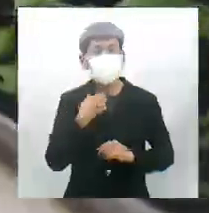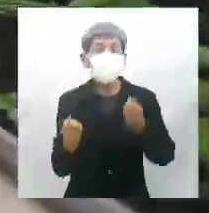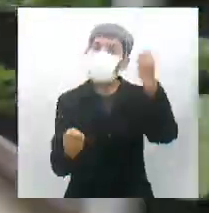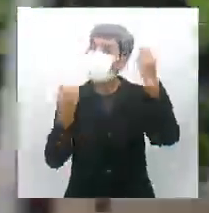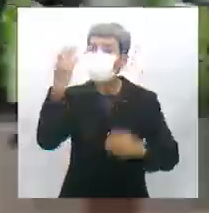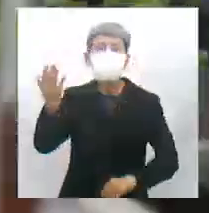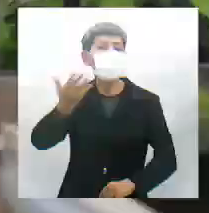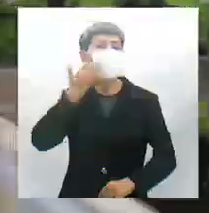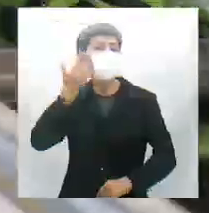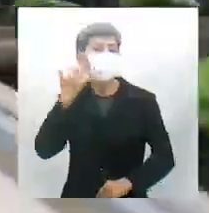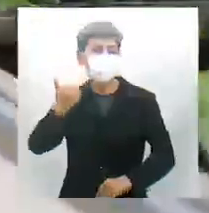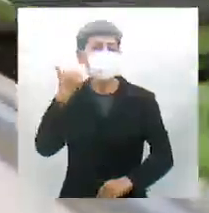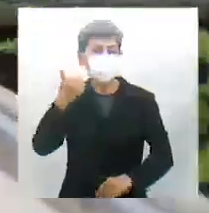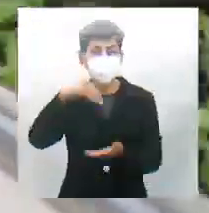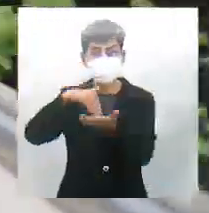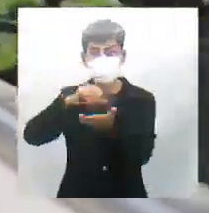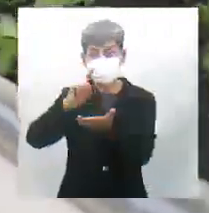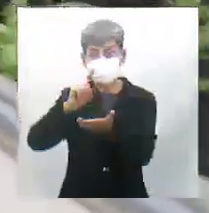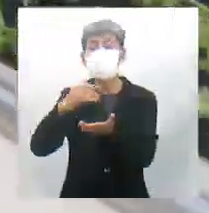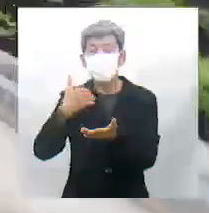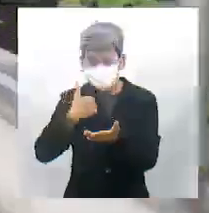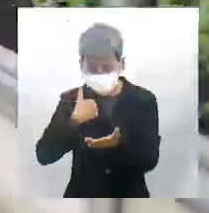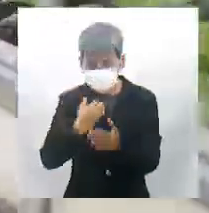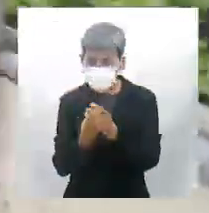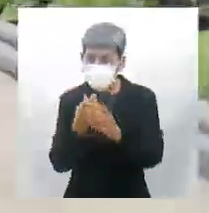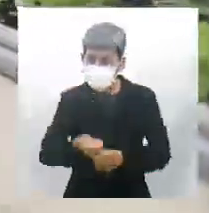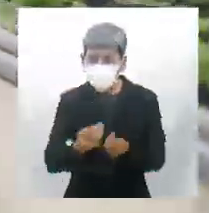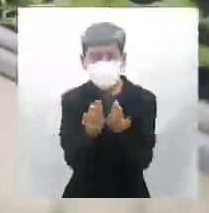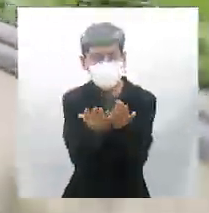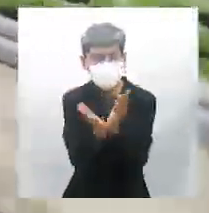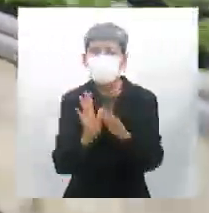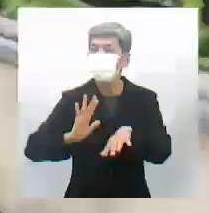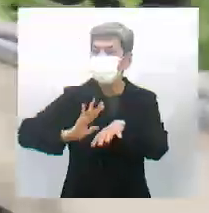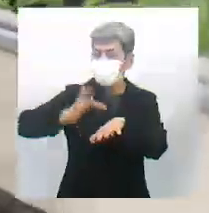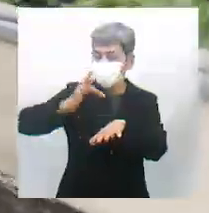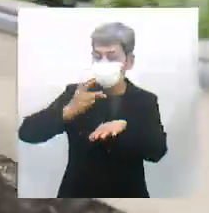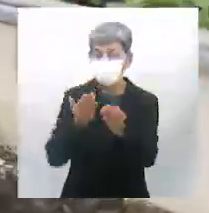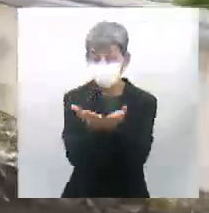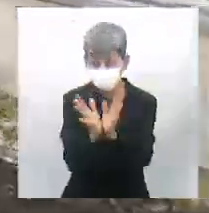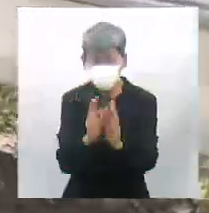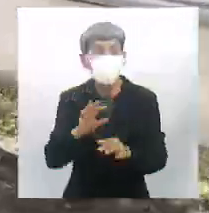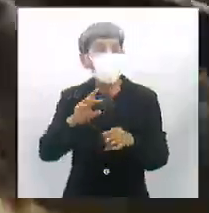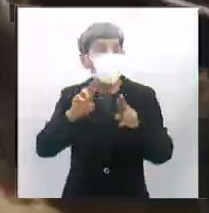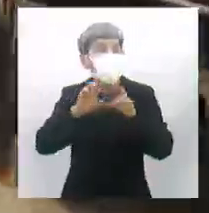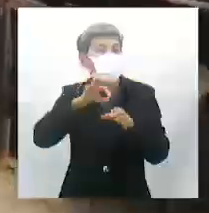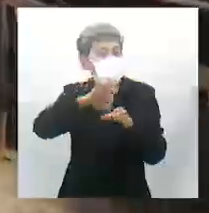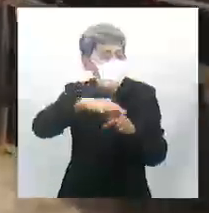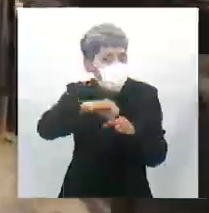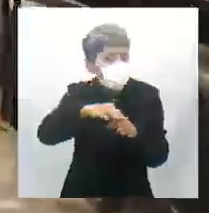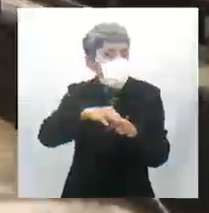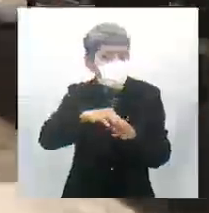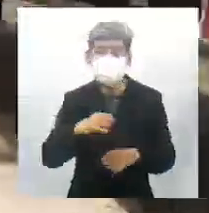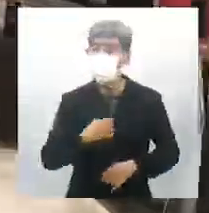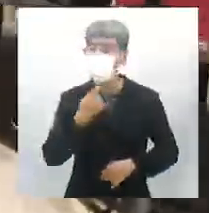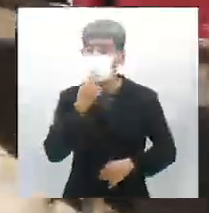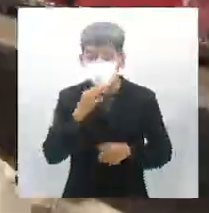ากาศดีมีในศูนย์การเรียนรู้ในส่วนของการปลูกผักออร์แกนิกได้ทำสลัดแล้วก็มีทั้งร้านกาแฟเองก็ดีนะฮะซึ่งรส